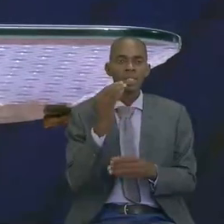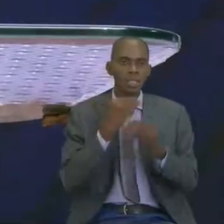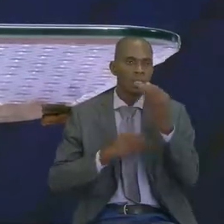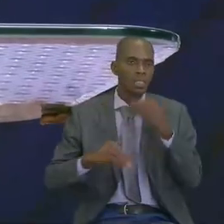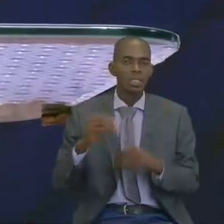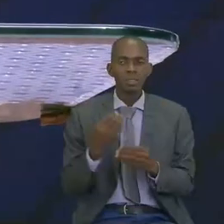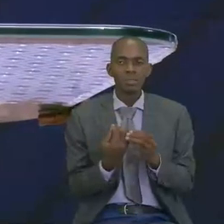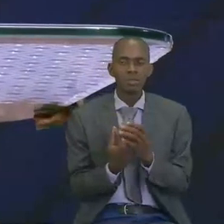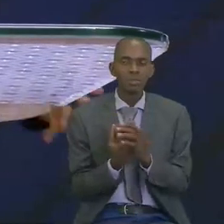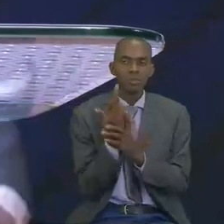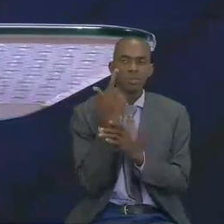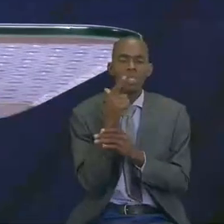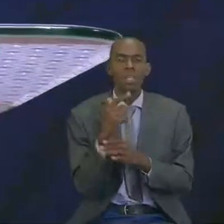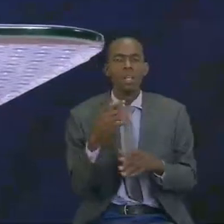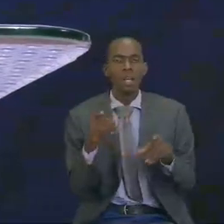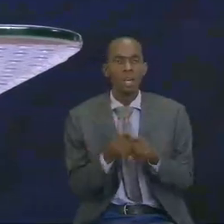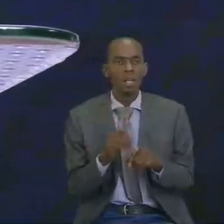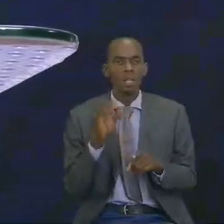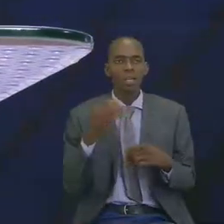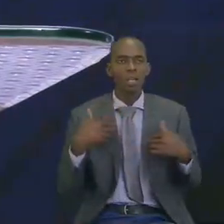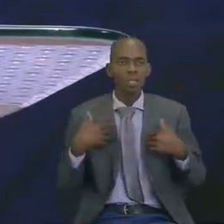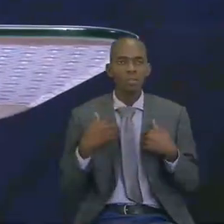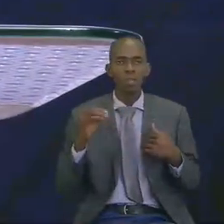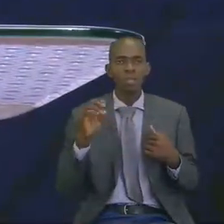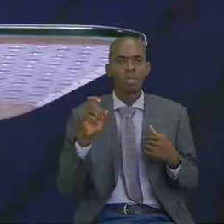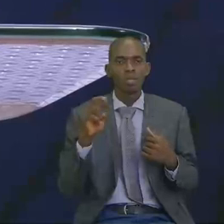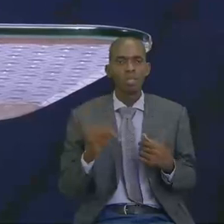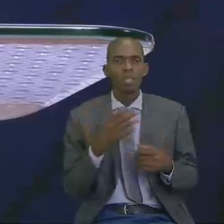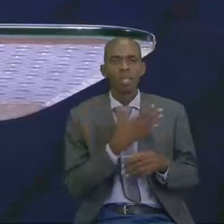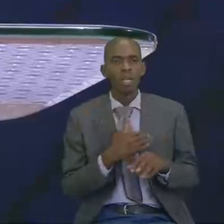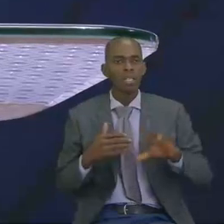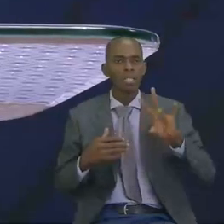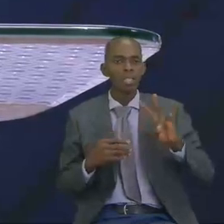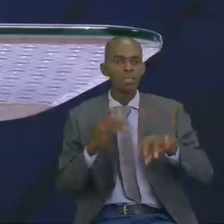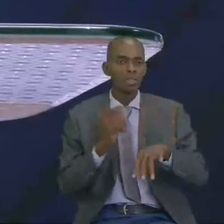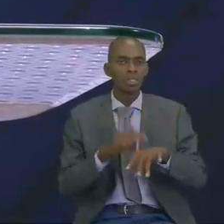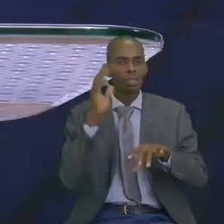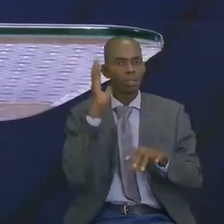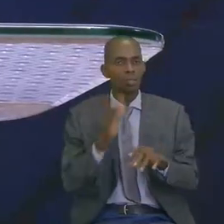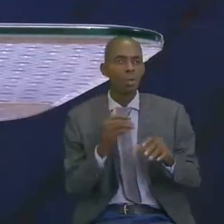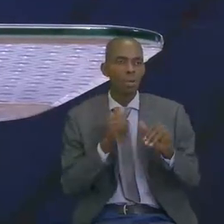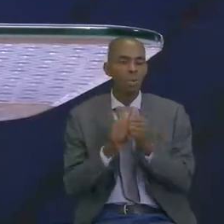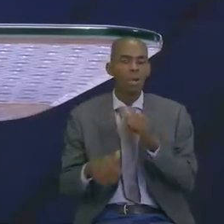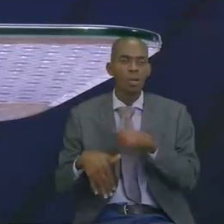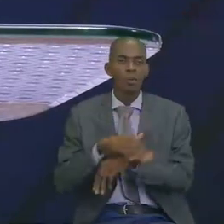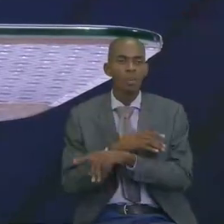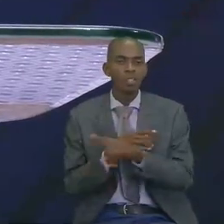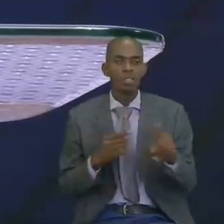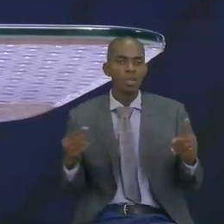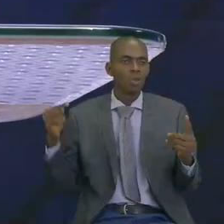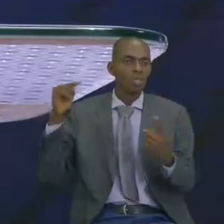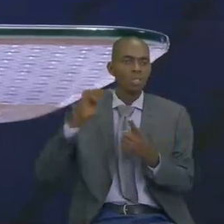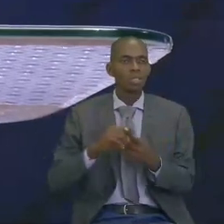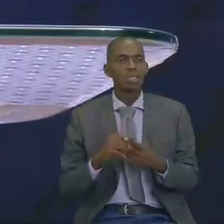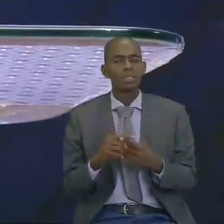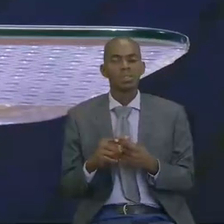donnera comme au bœuf de l'herbe à manger. Et sept temps passeront sur toi jusqu'à ce que tu saches